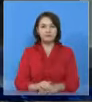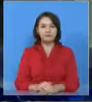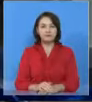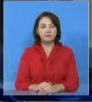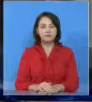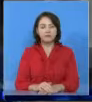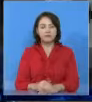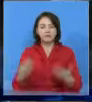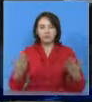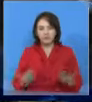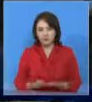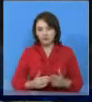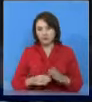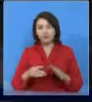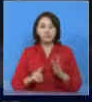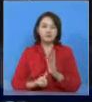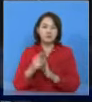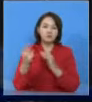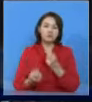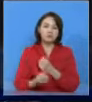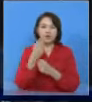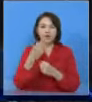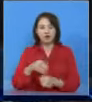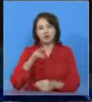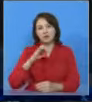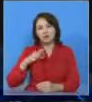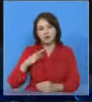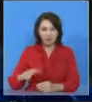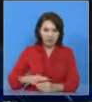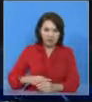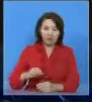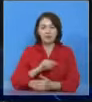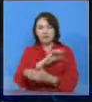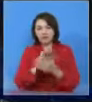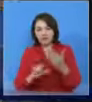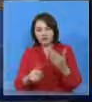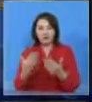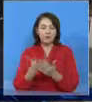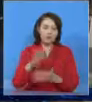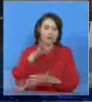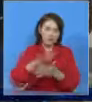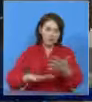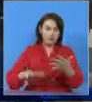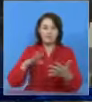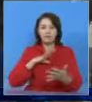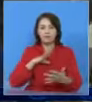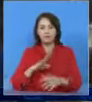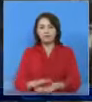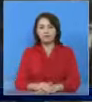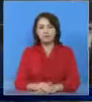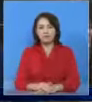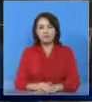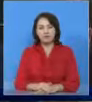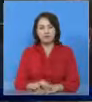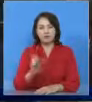осы өңірден шыққан ұлылардың, осы өңірден шыққан классик жазушылардың дәстүрін жалғастыру деген бір.